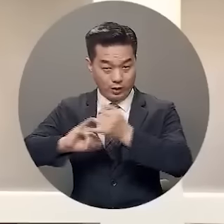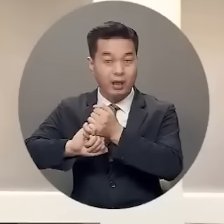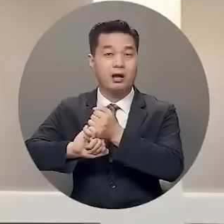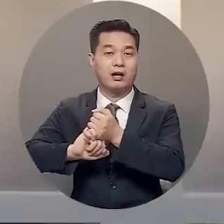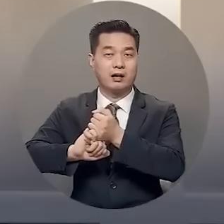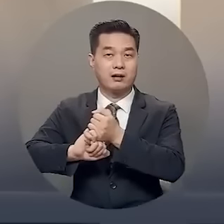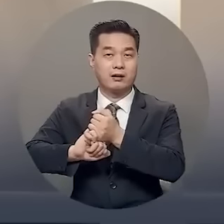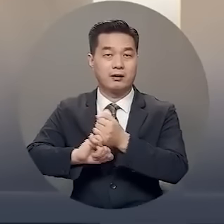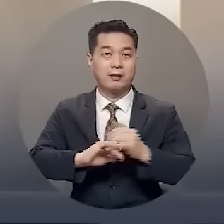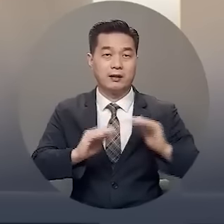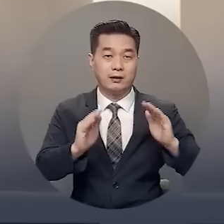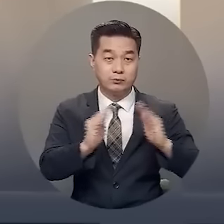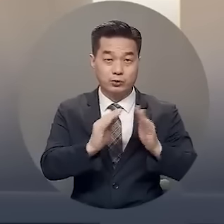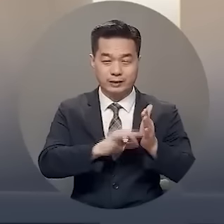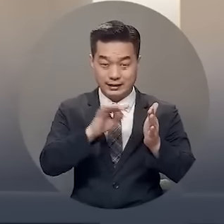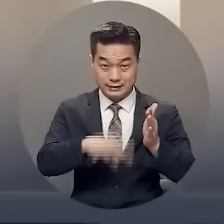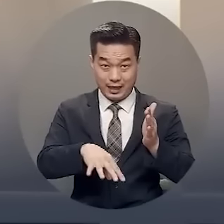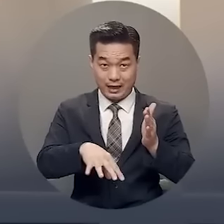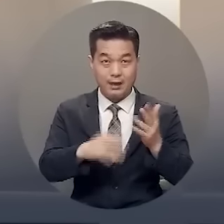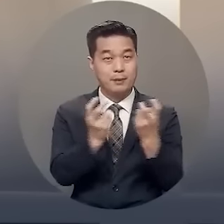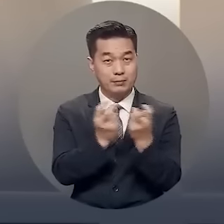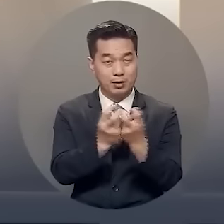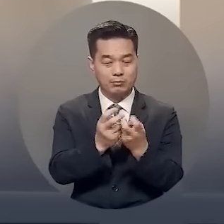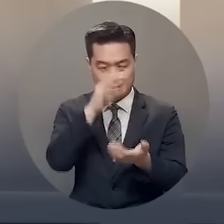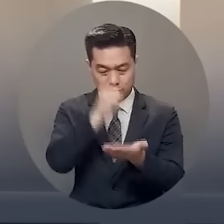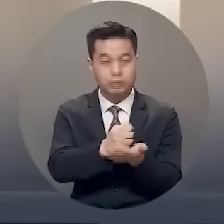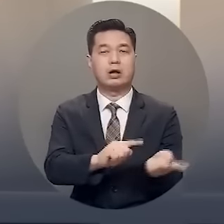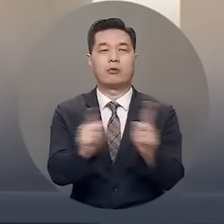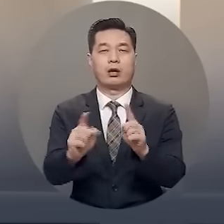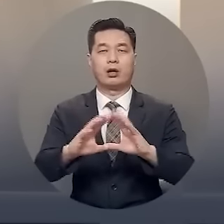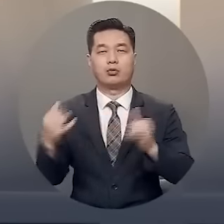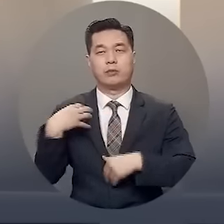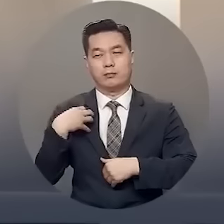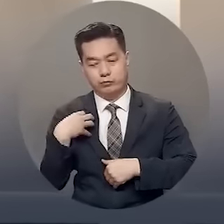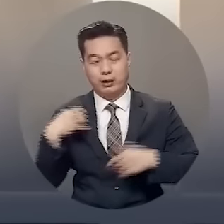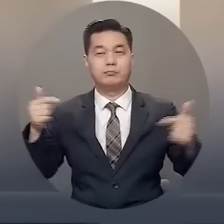부동산 세제를 정상화해서 부을